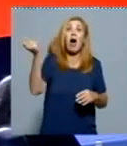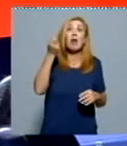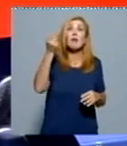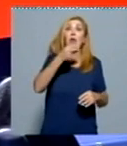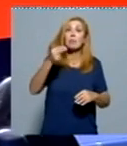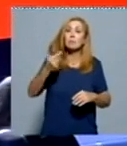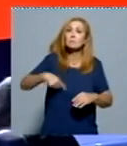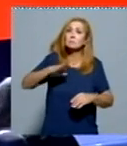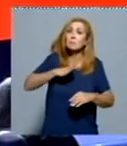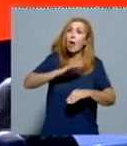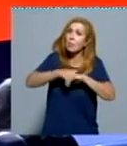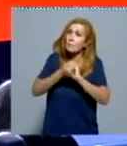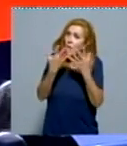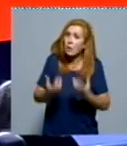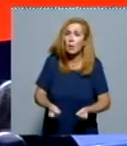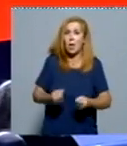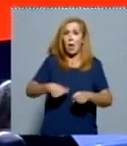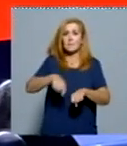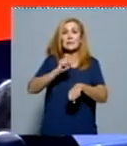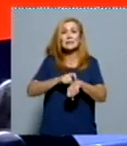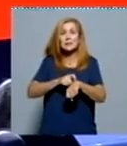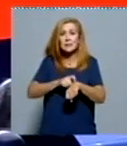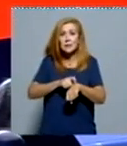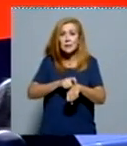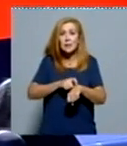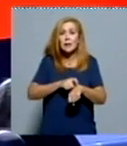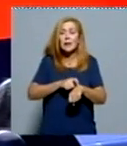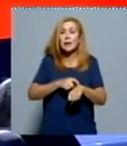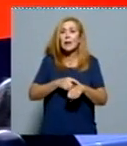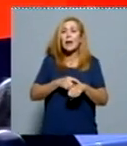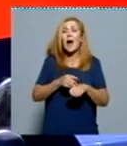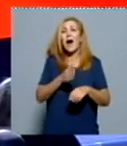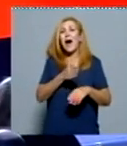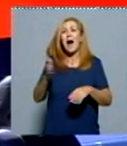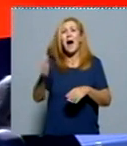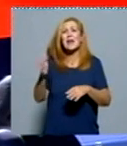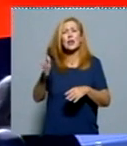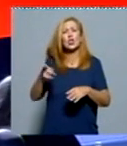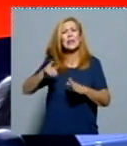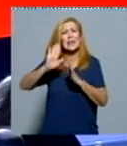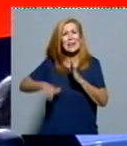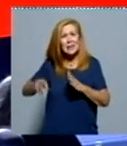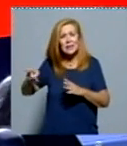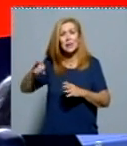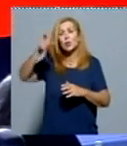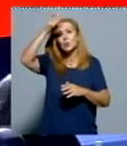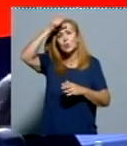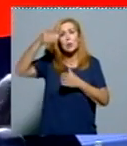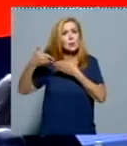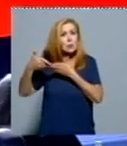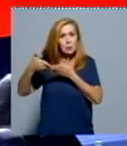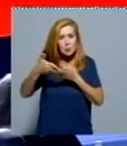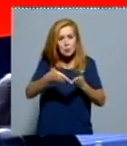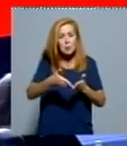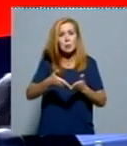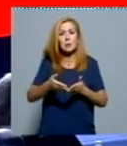τη στιγμή που μιλάμε, ουσιαστικά 6 μίλια και ένα πόδι ανατολικά της Σιτίας, τα τουρκικά σκάφη, φρεγάτα, η